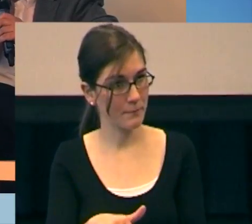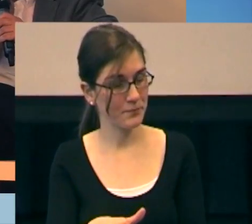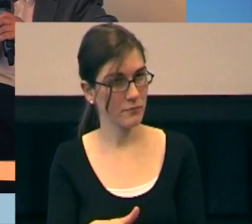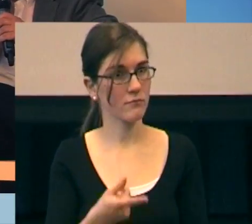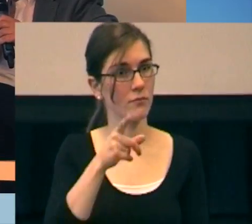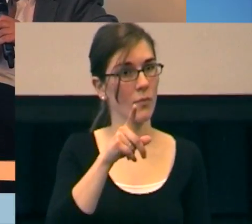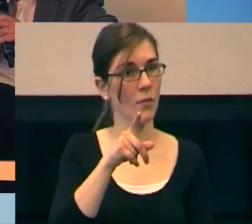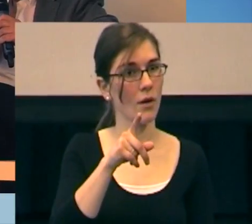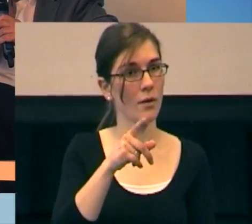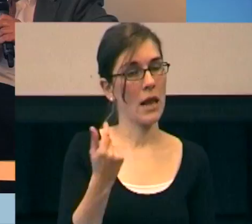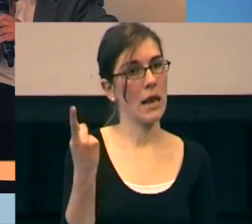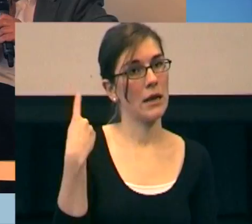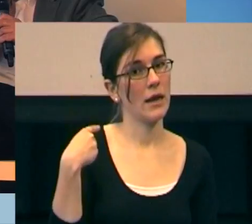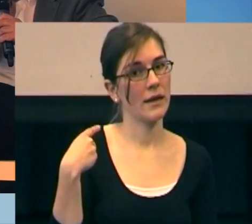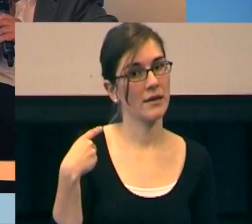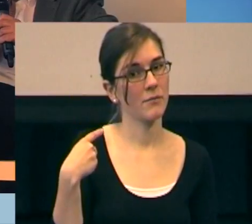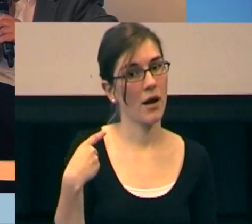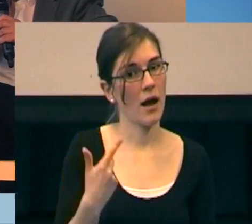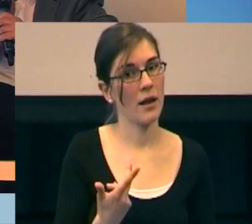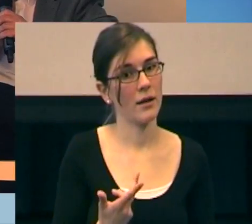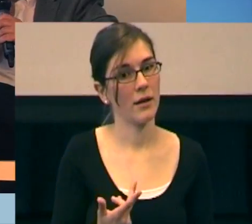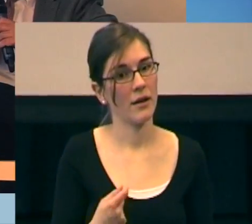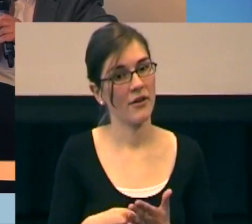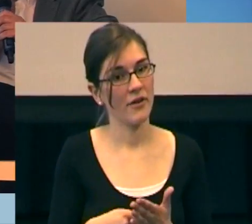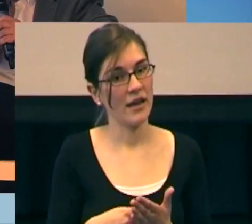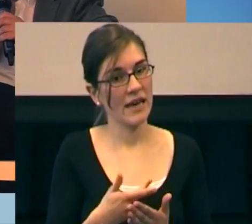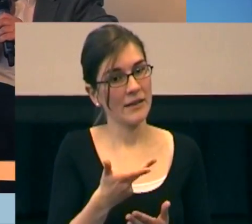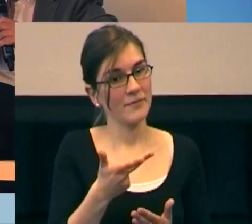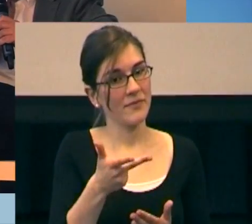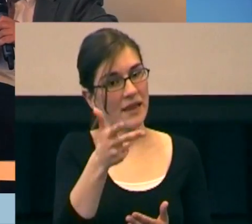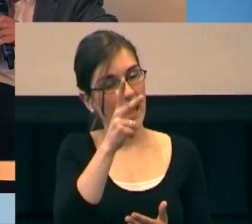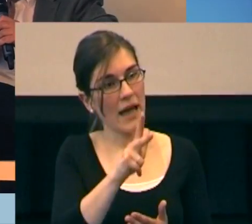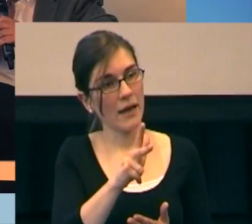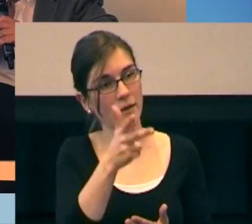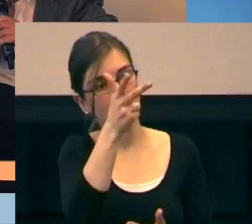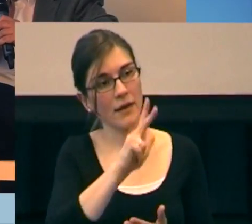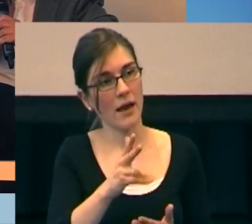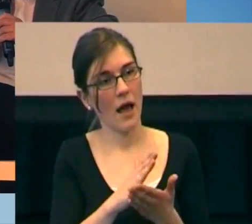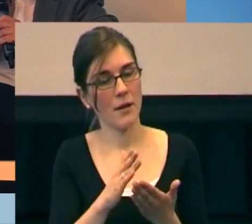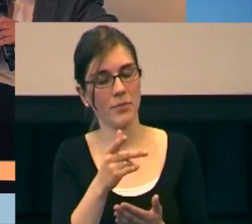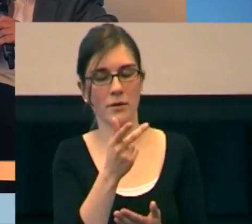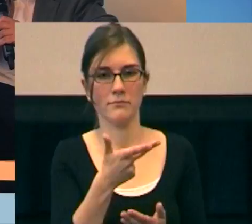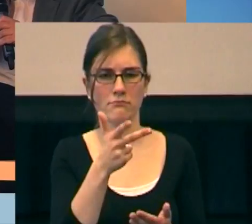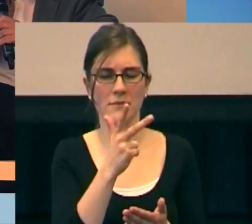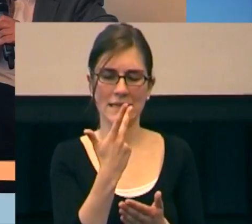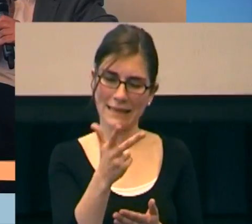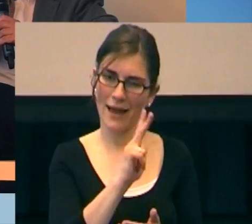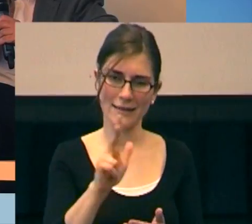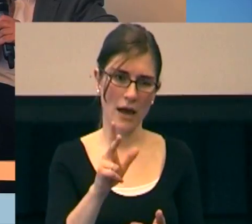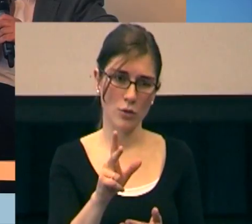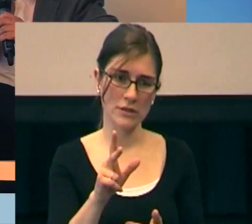oder letztens hatten wir einen mit dreieinhalb tausend zum ersten Mal diagnostiziert werden dass der Patient